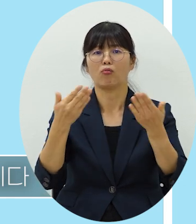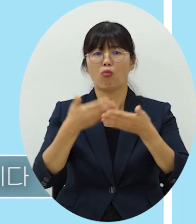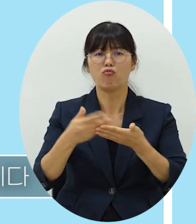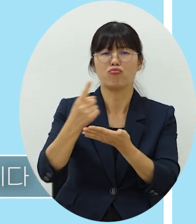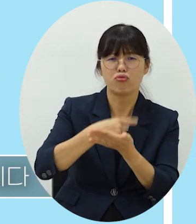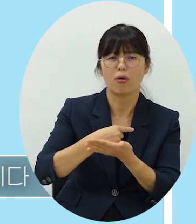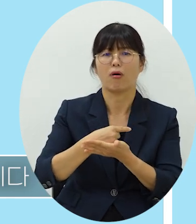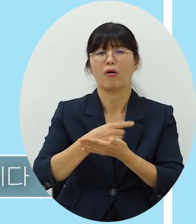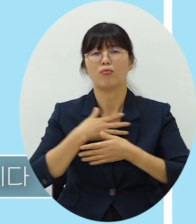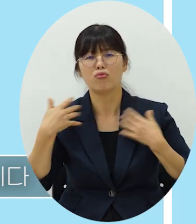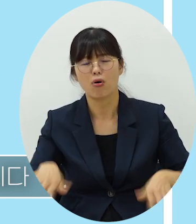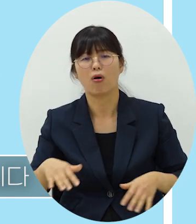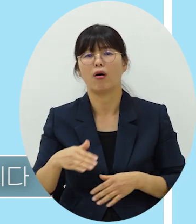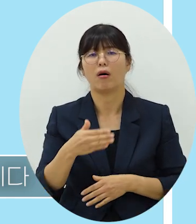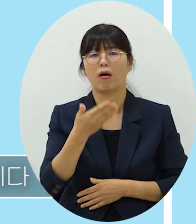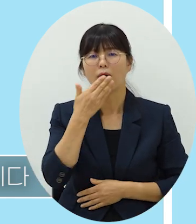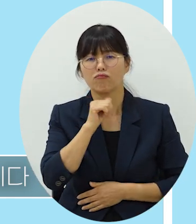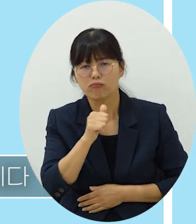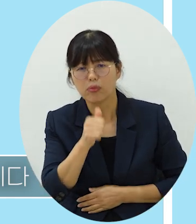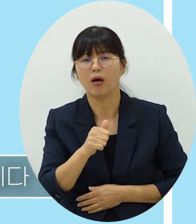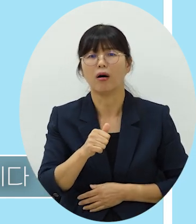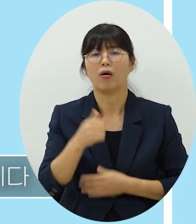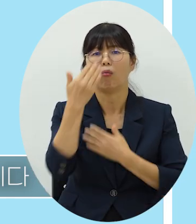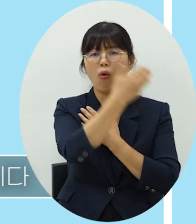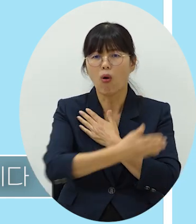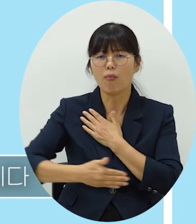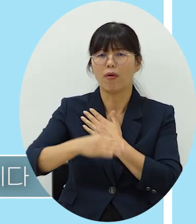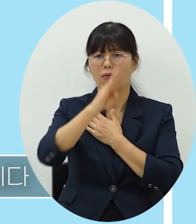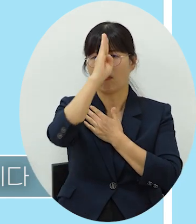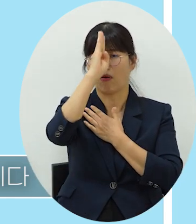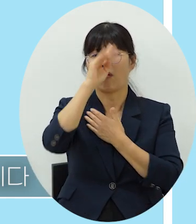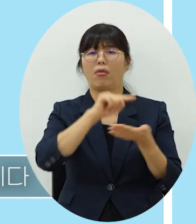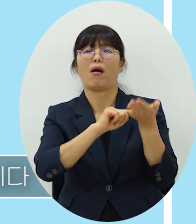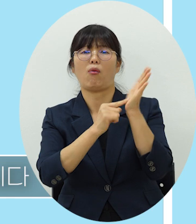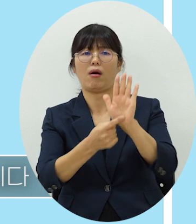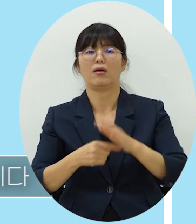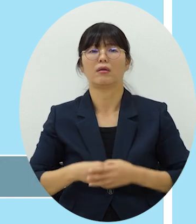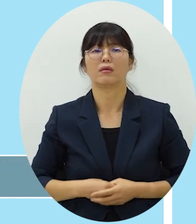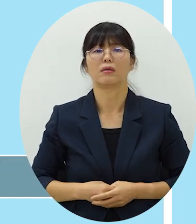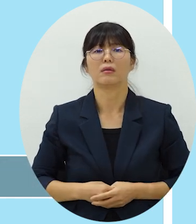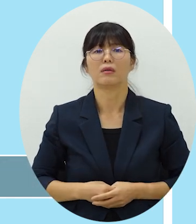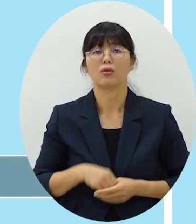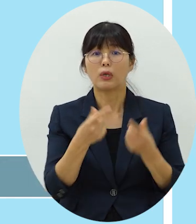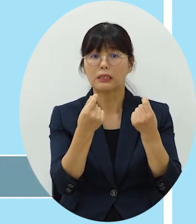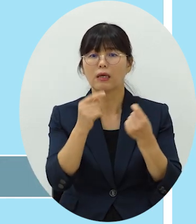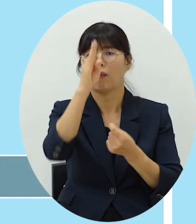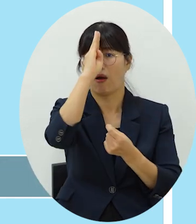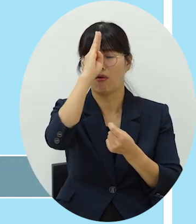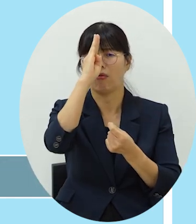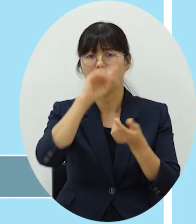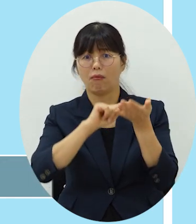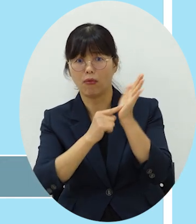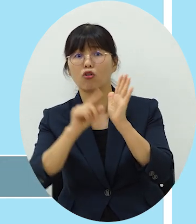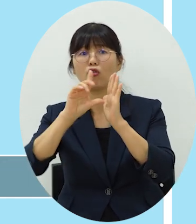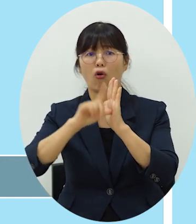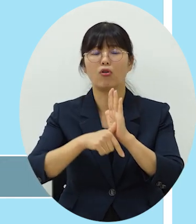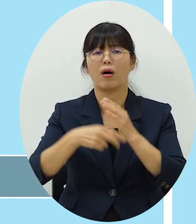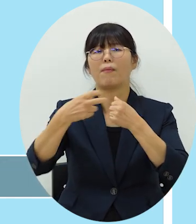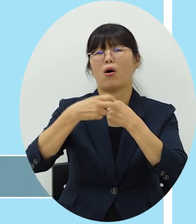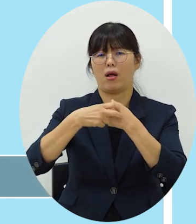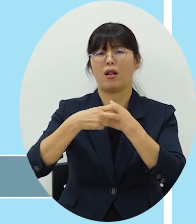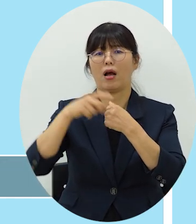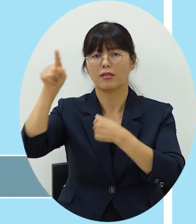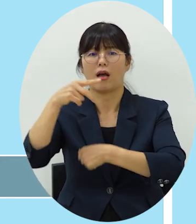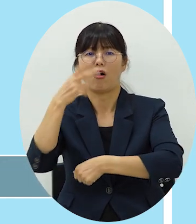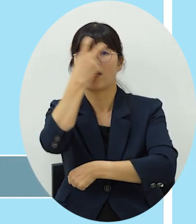체중 감소, 피로감, 식곤증 등 전신 증상이 나타나기도 합니다. 이와 같은 증상이 있는 경우에는 병원에서